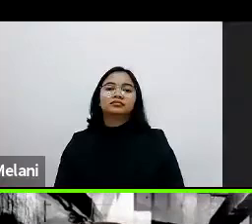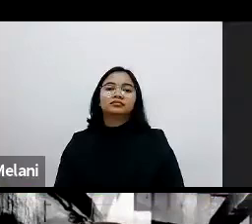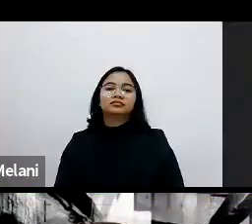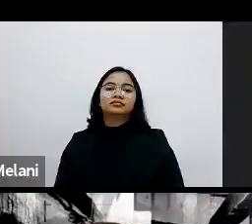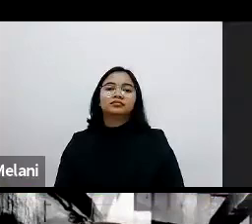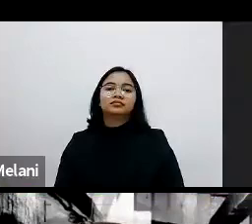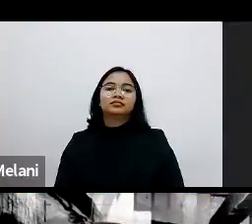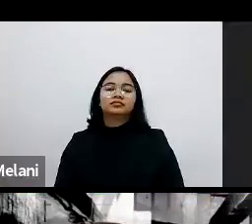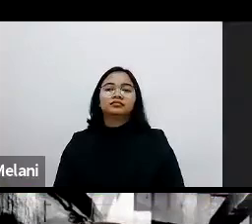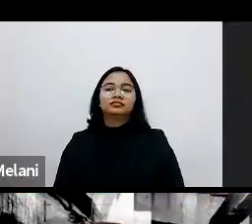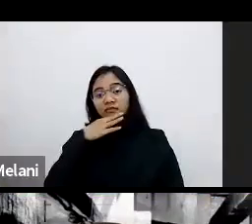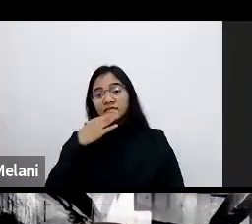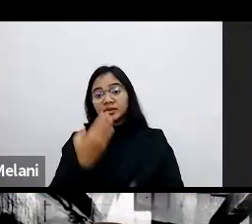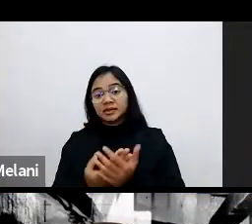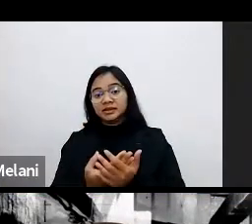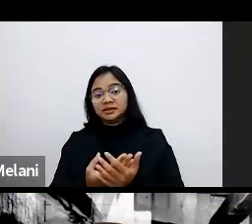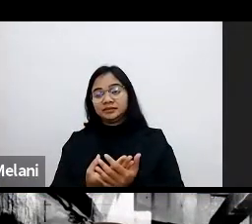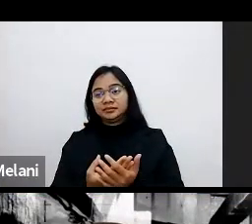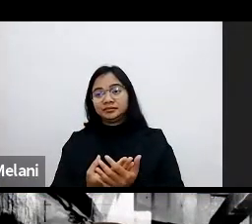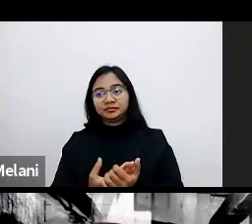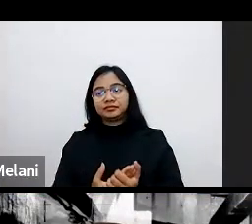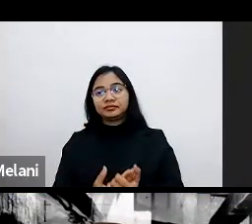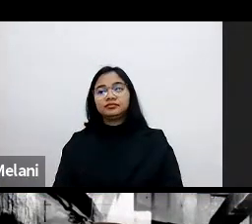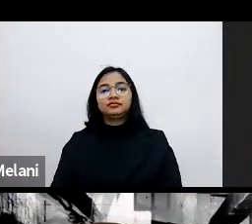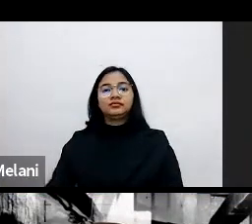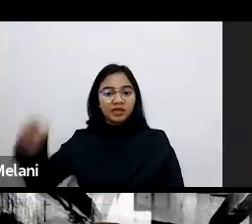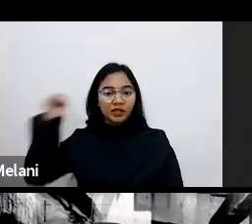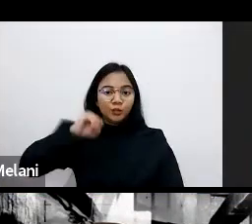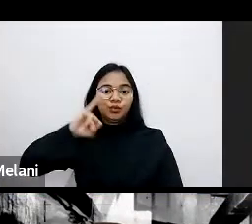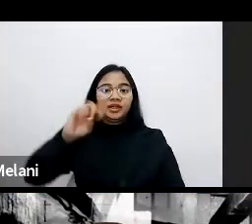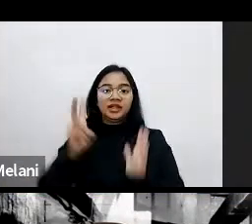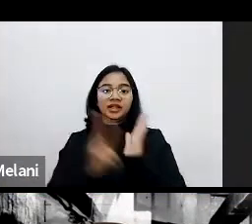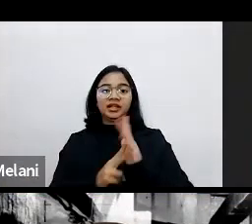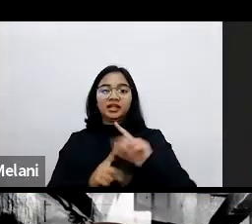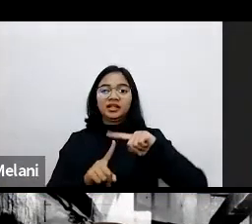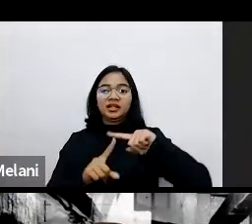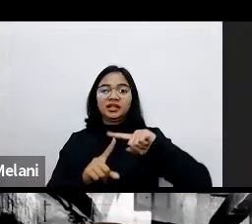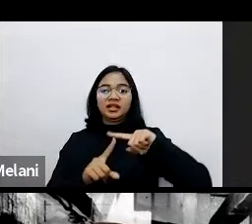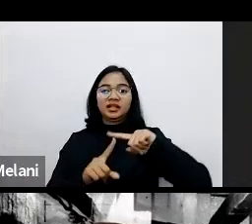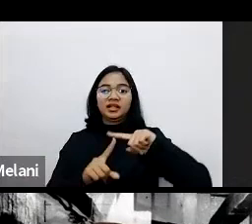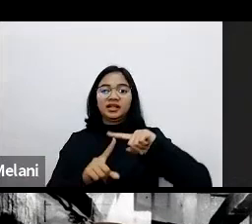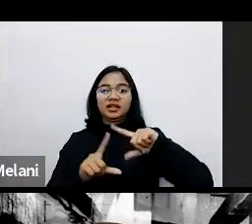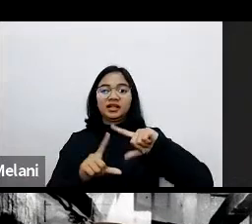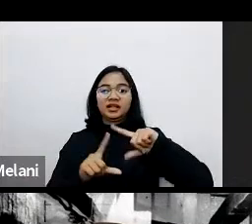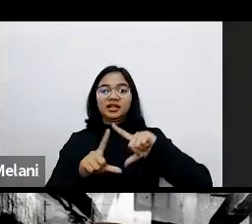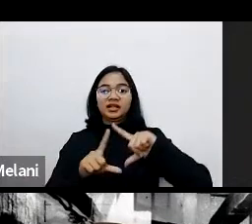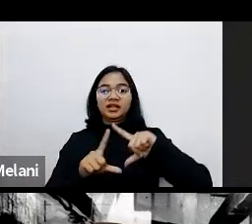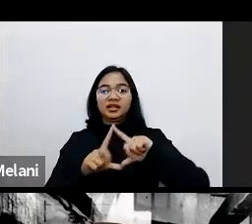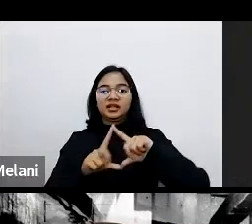Terima kasih Mbak Intan atas paparannya. Saya akan ke Kak Els.